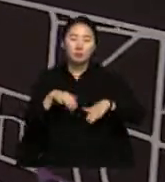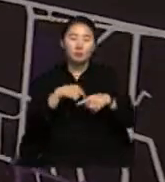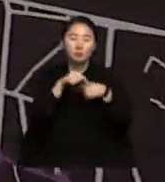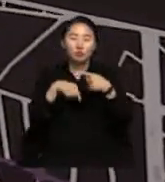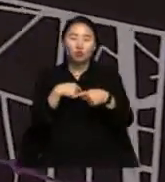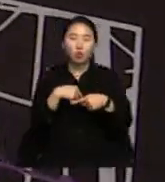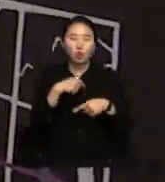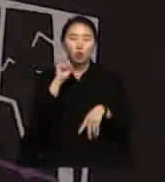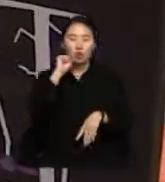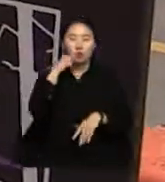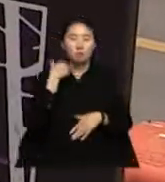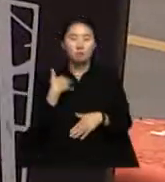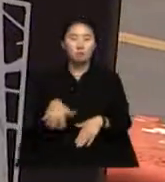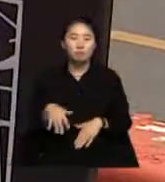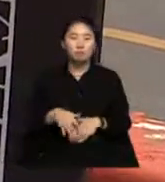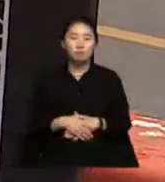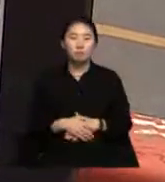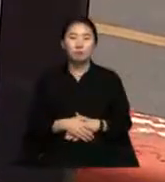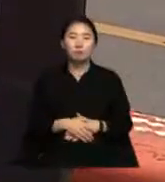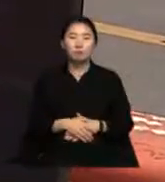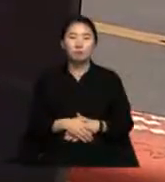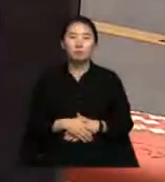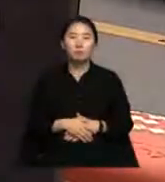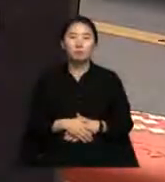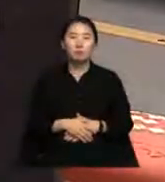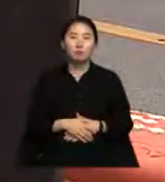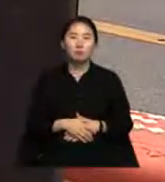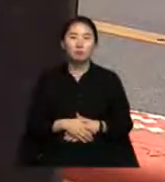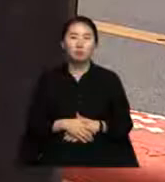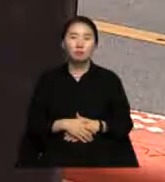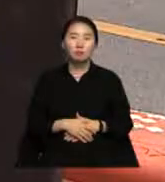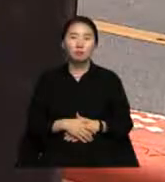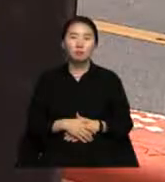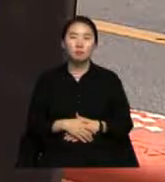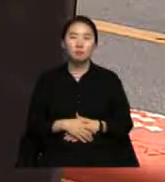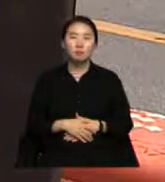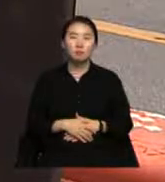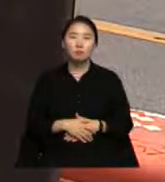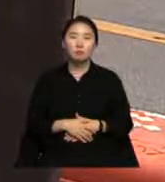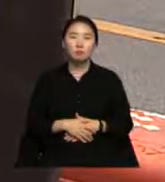운영상의 허점이 엿보이는 등 제 역할을 다하기엔 부족해 보입니다. 보도자료 팩트체크 김동훈입니다.